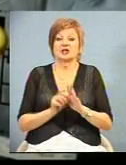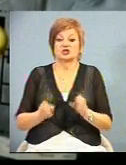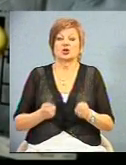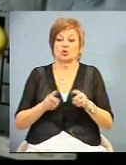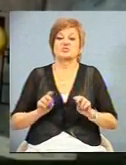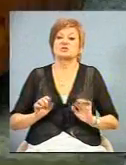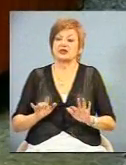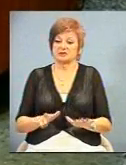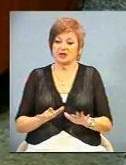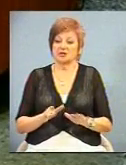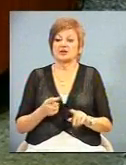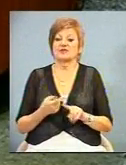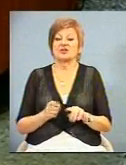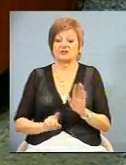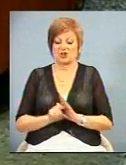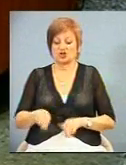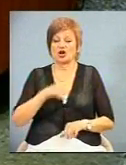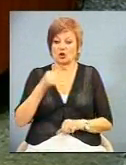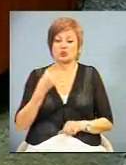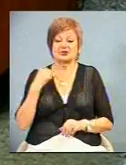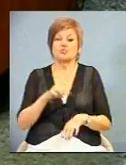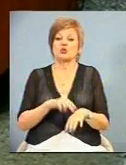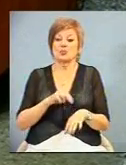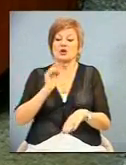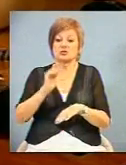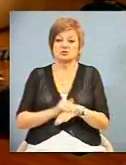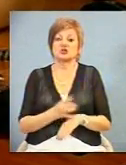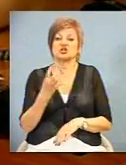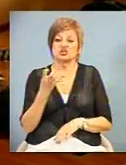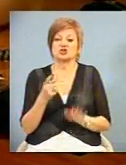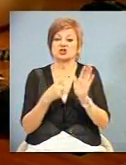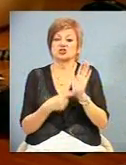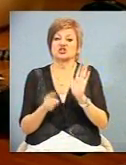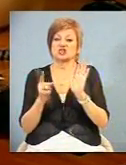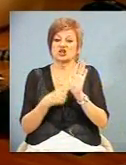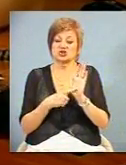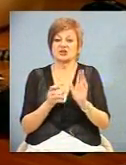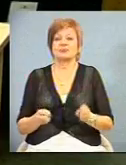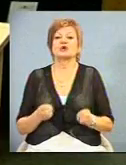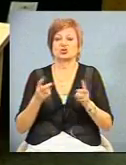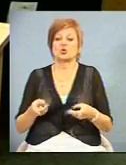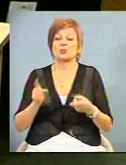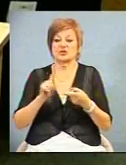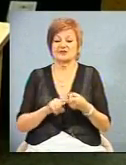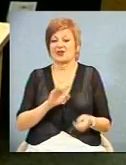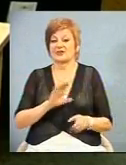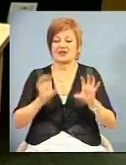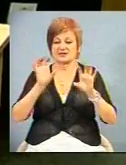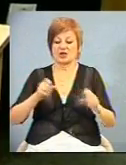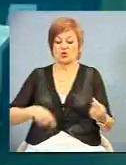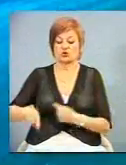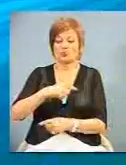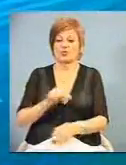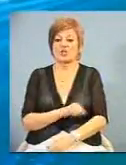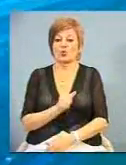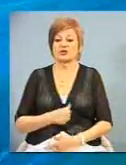3 статтями. Всього ж з початку року запорізькими поліцейськими розкрито 466 злочинів, пов'язаних з незаконним обігом